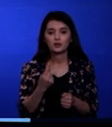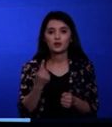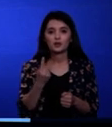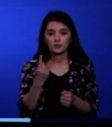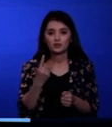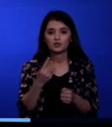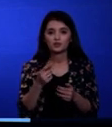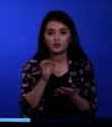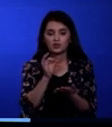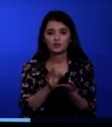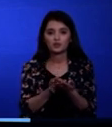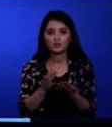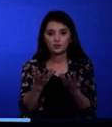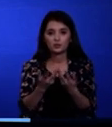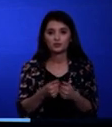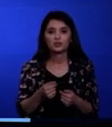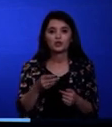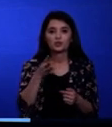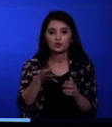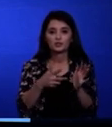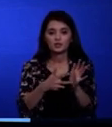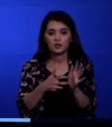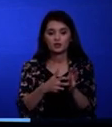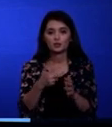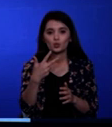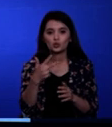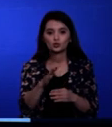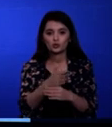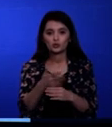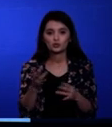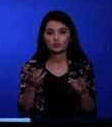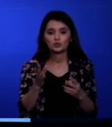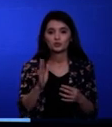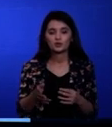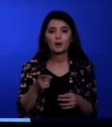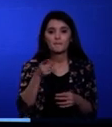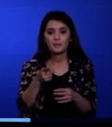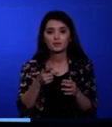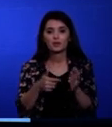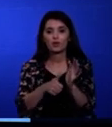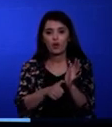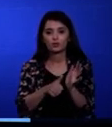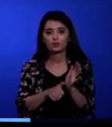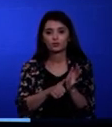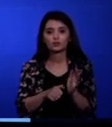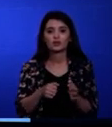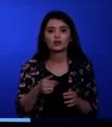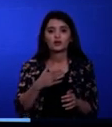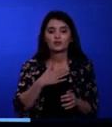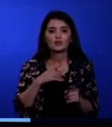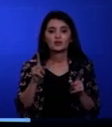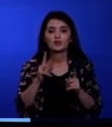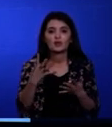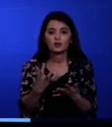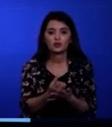Yechimda biz birinchi bo'lib 4800 ni 3 ga bo'lamiz. 1600 ta. Bundan biz nimani